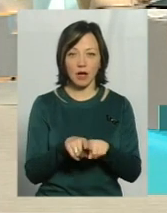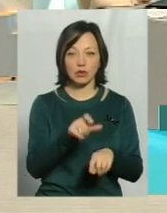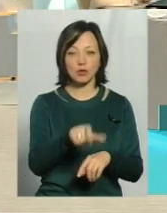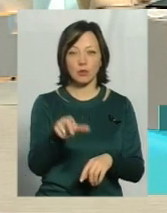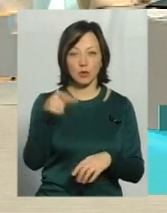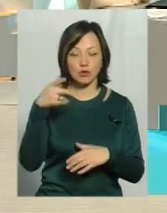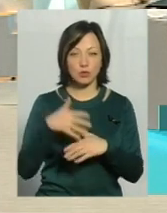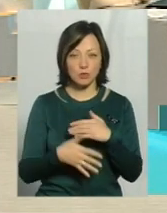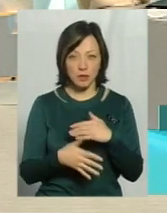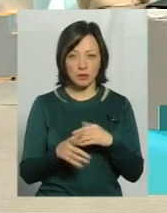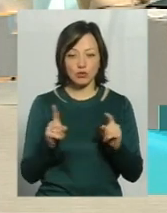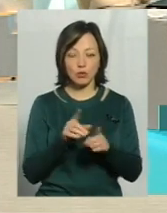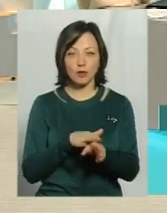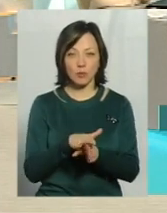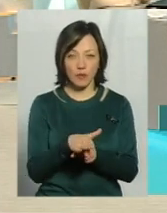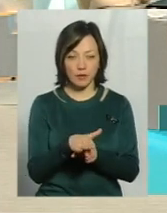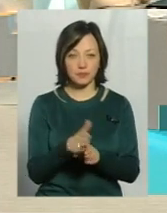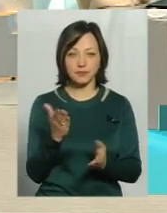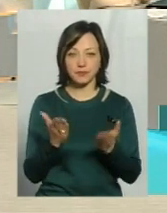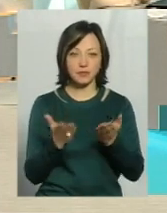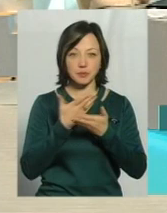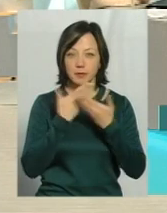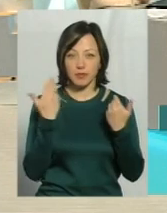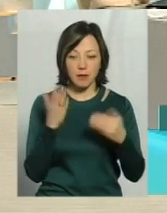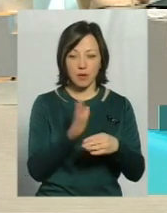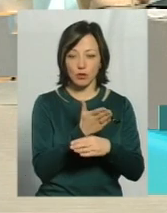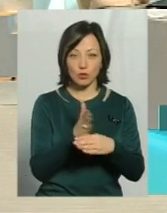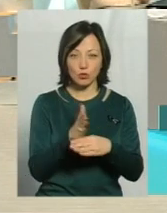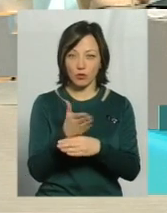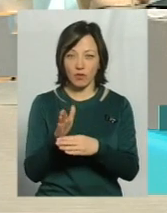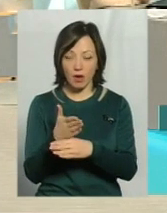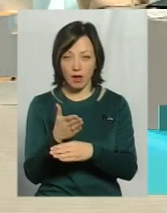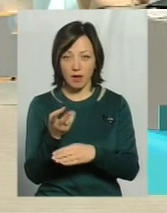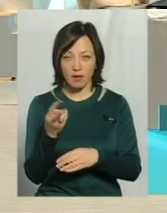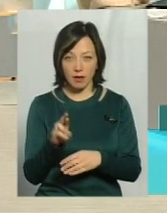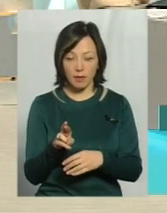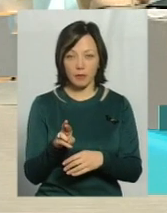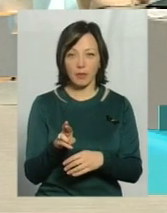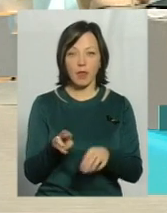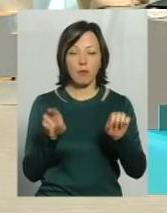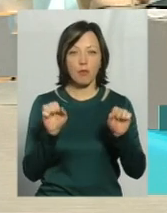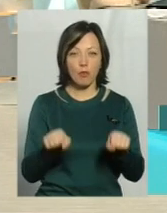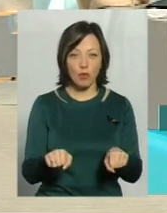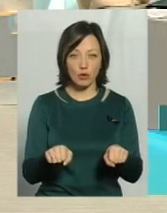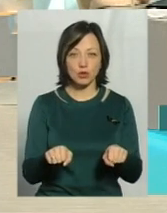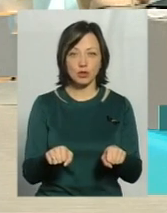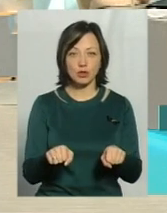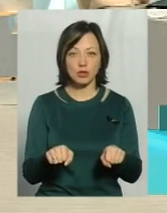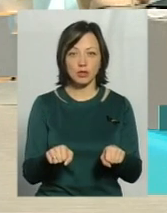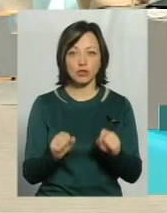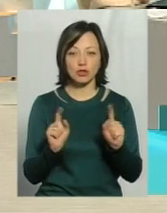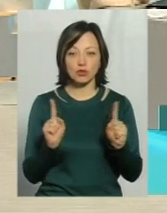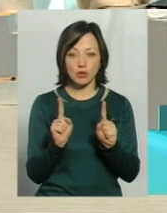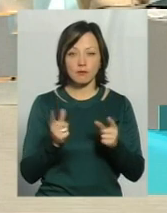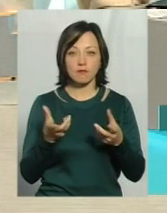зрозуміли, що відбувається. Так? Якщо нема сортувальної лінії цієї, так? Може от,